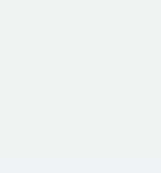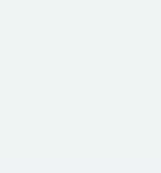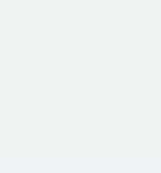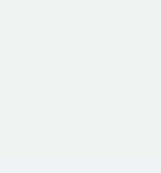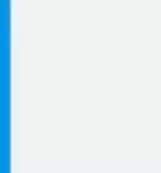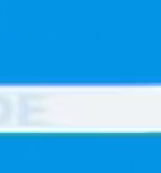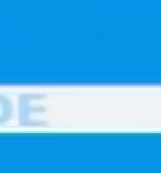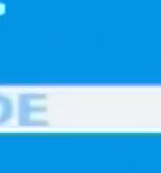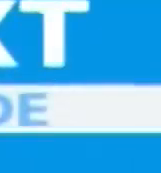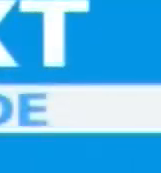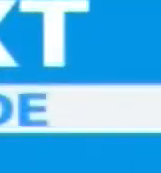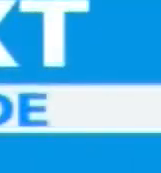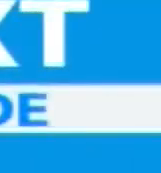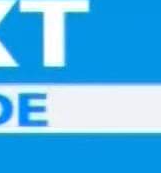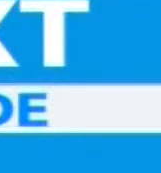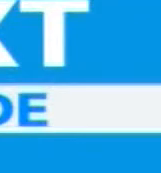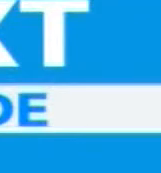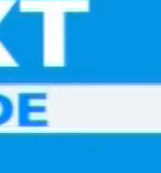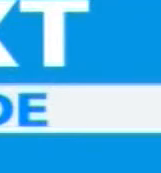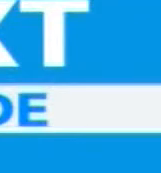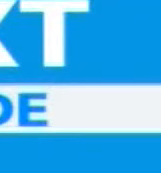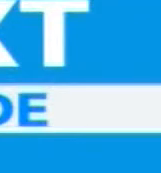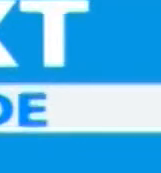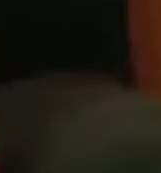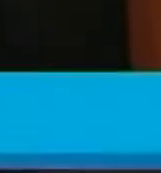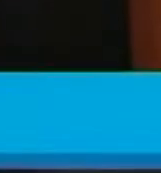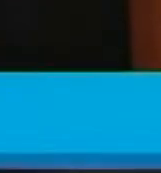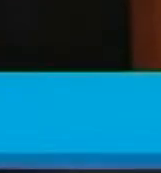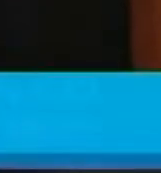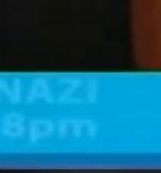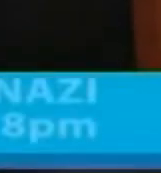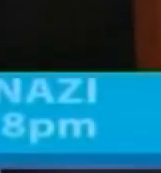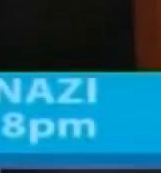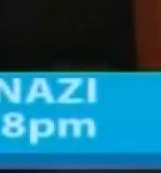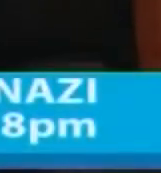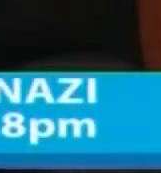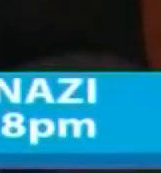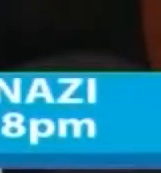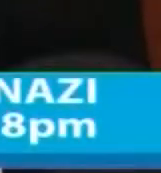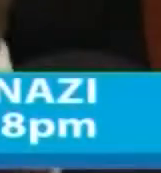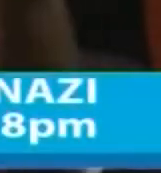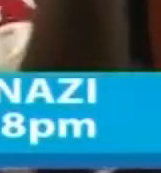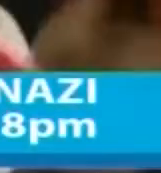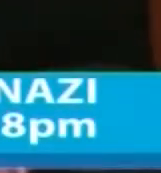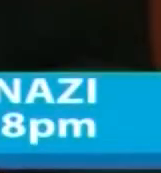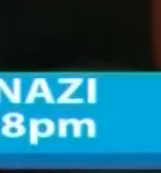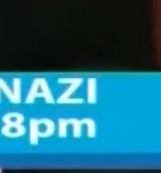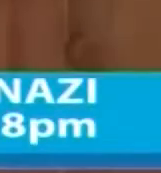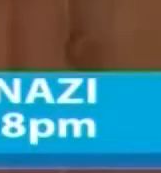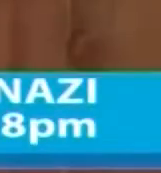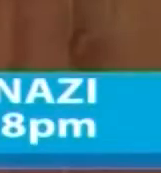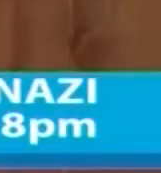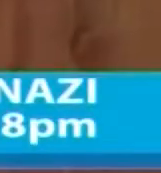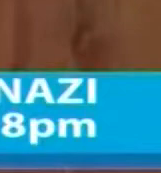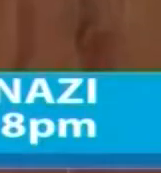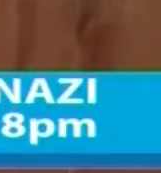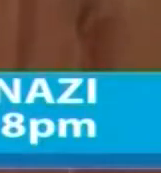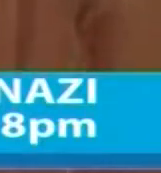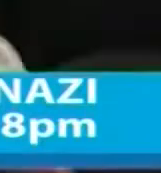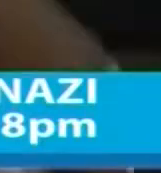On the next episode of Jomo jibaba lizima na chekechea.